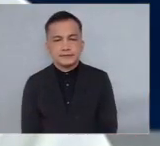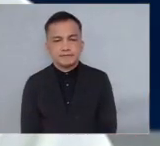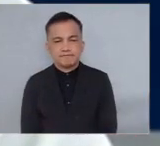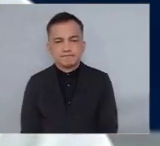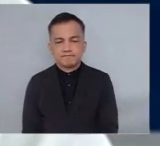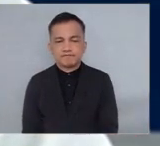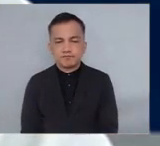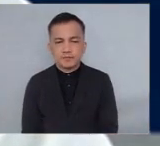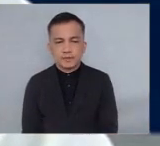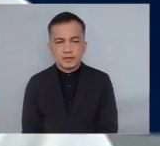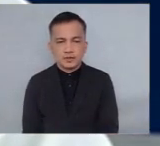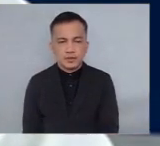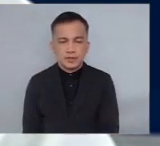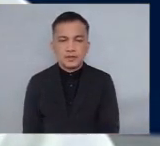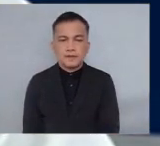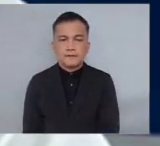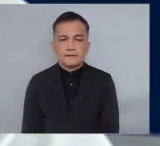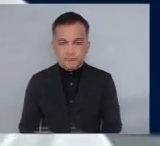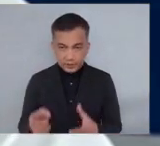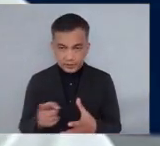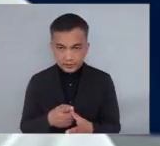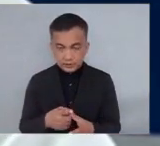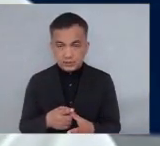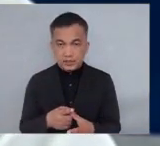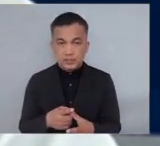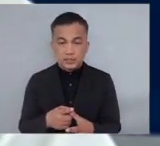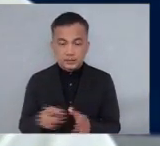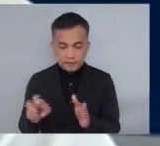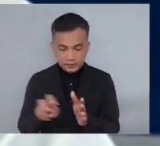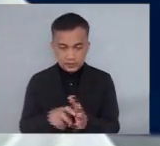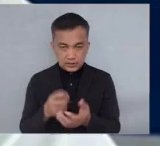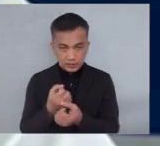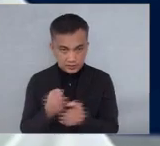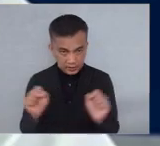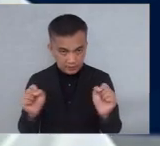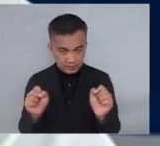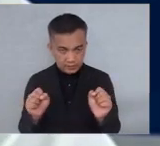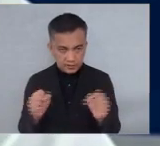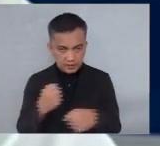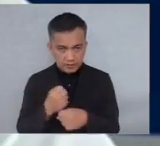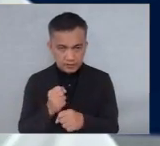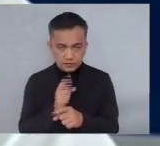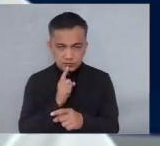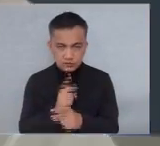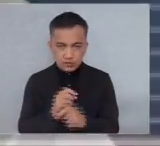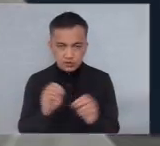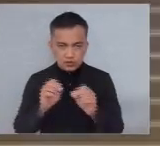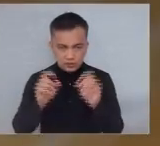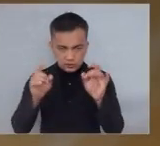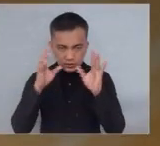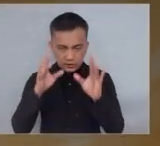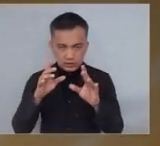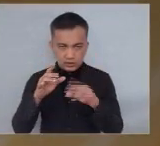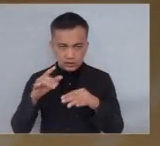sure the passengers were safely out. Then we had to make sure that there was no risk of the aircraft exploding.